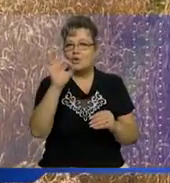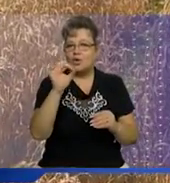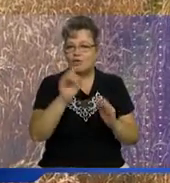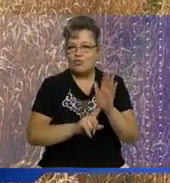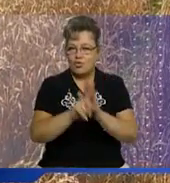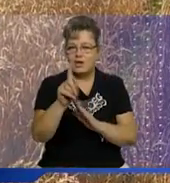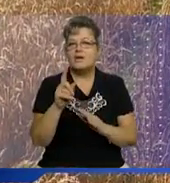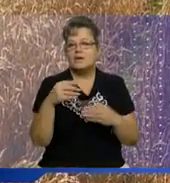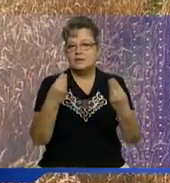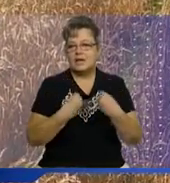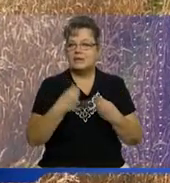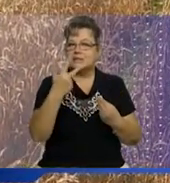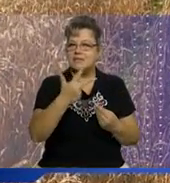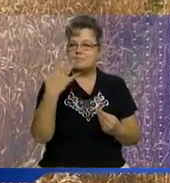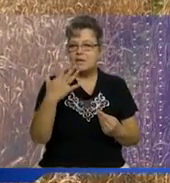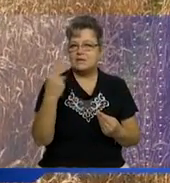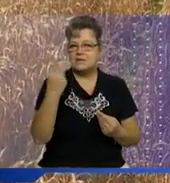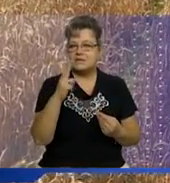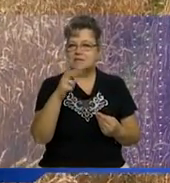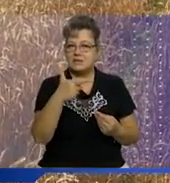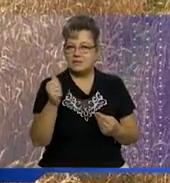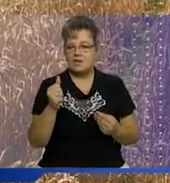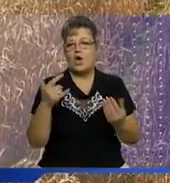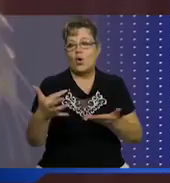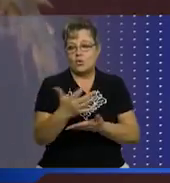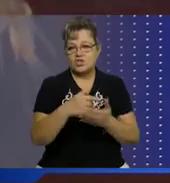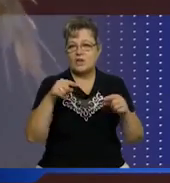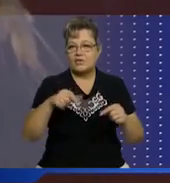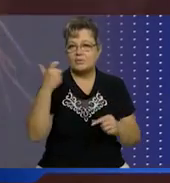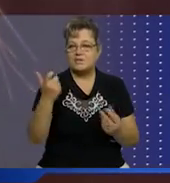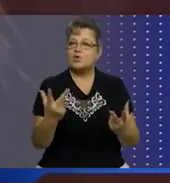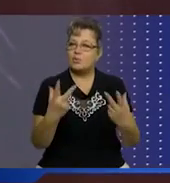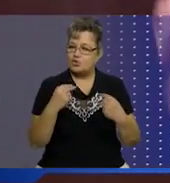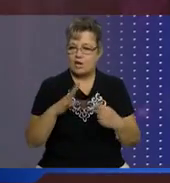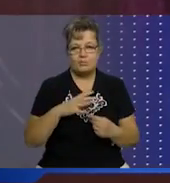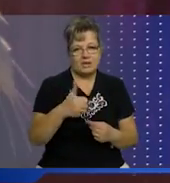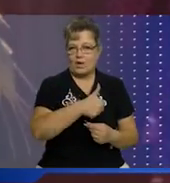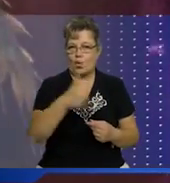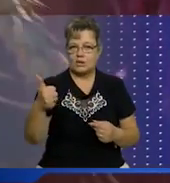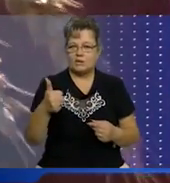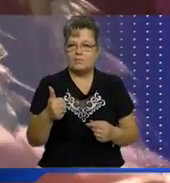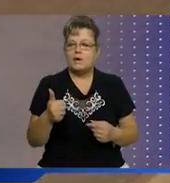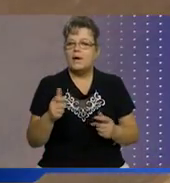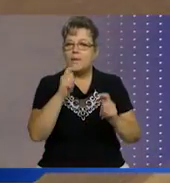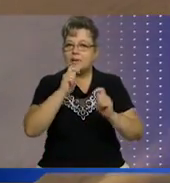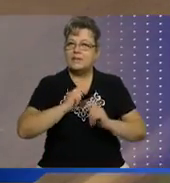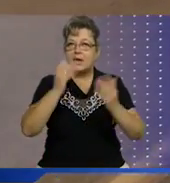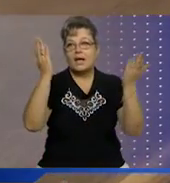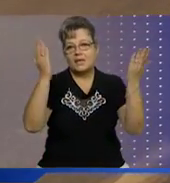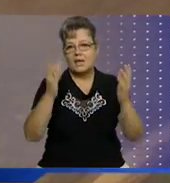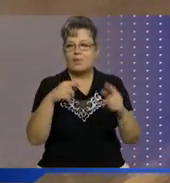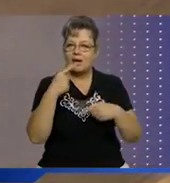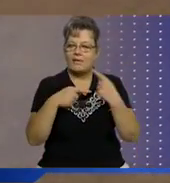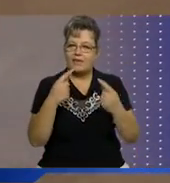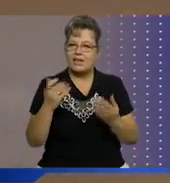нулевой технологии, дал всего лишь 35 центнеров с гектара, хотя урожай в этом хозяйстве обещает быть рекордным. Подарок